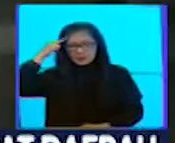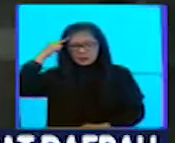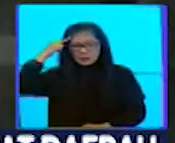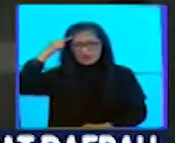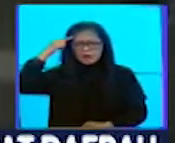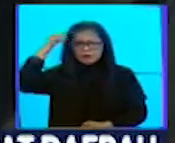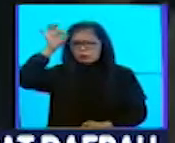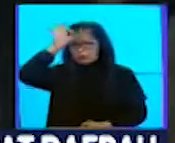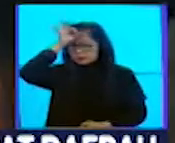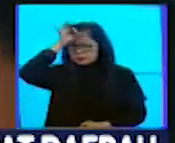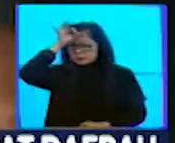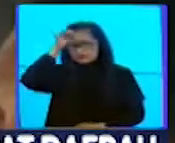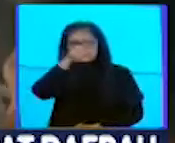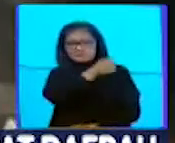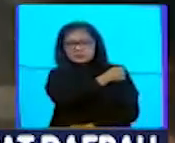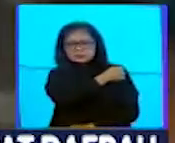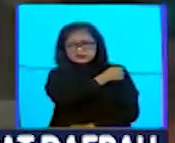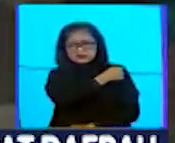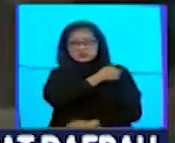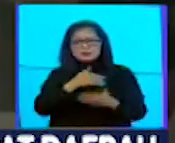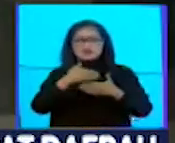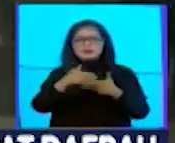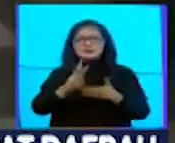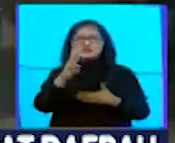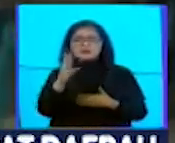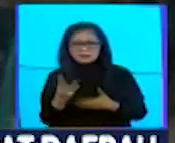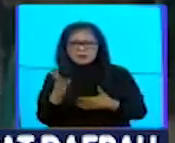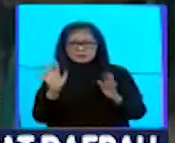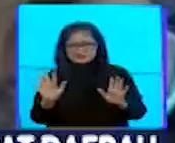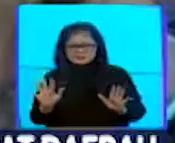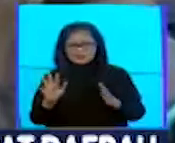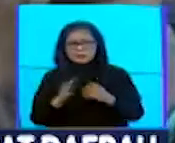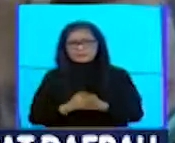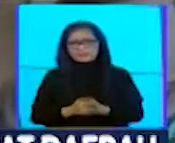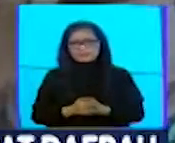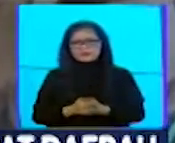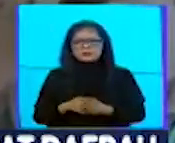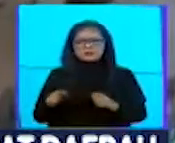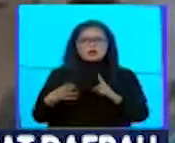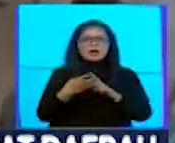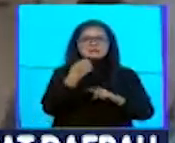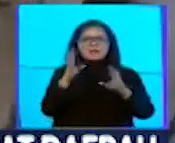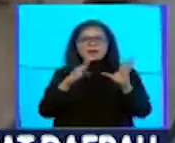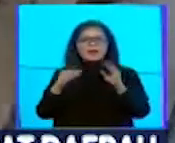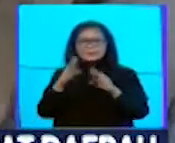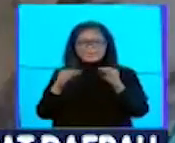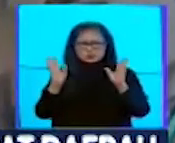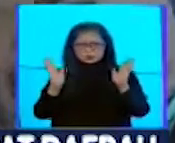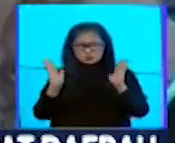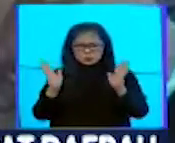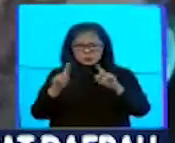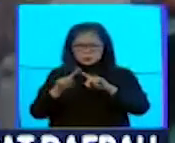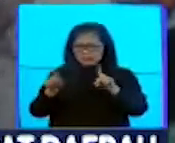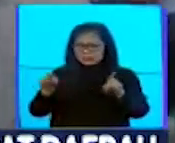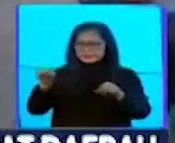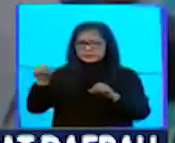Selatan Namun ternyata saat dikonfirmasi Pemprov Sulawesi Selatan melalui Kepala Dinas Kesehatan membantah pernyataan wakil